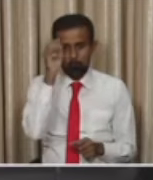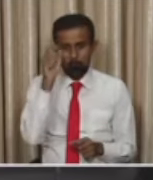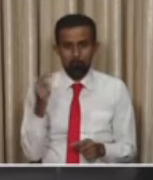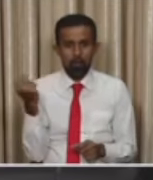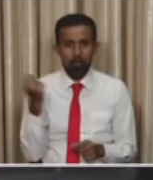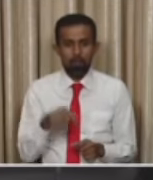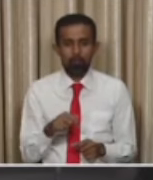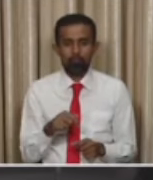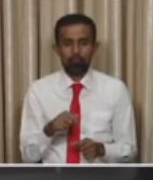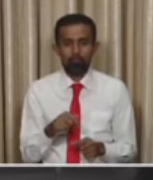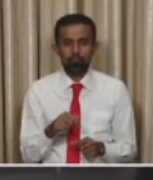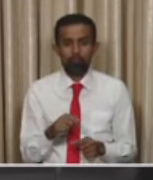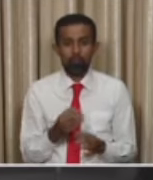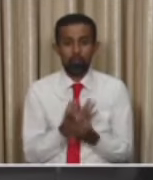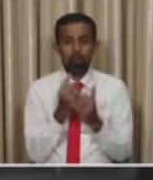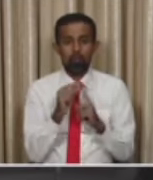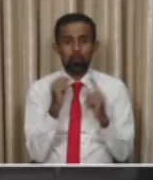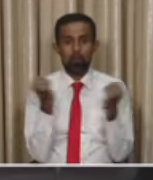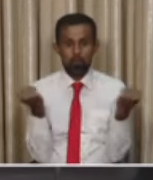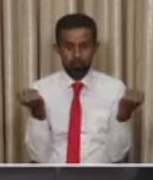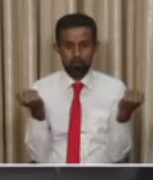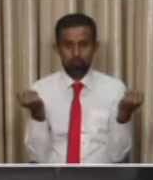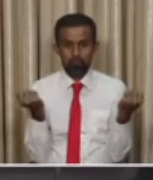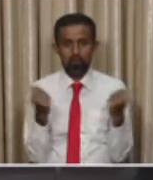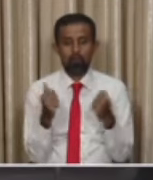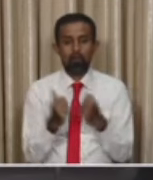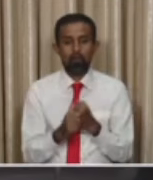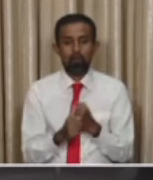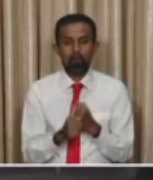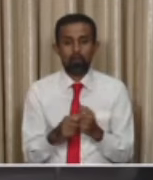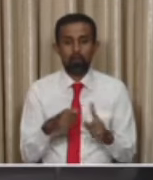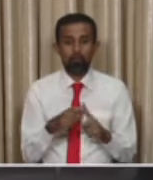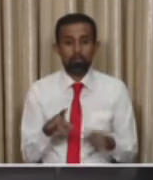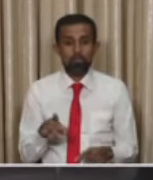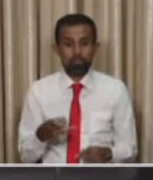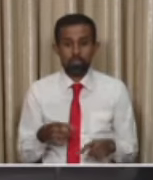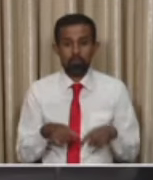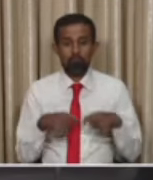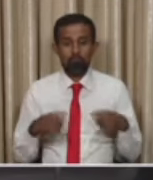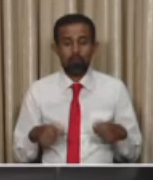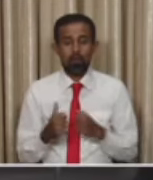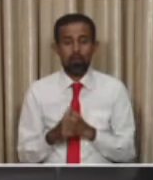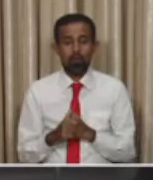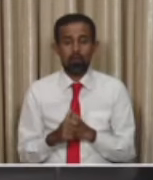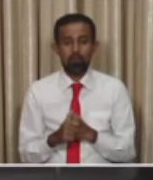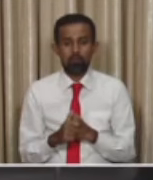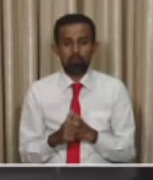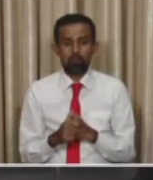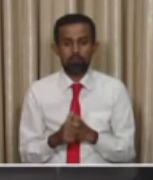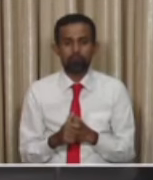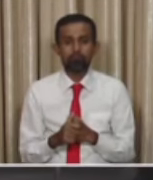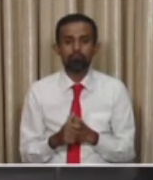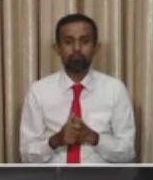ආවා. ඇවිල්ලා පිබිදම පොළොන්නරුව කළා. ඒකේ හදපු කෝටි 100කට වඩා වීදම් කරලා හදපු